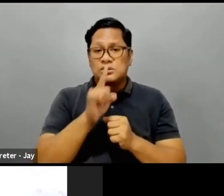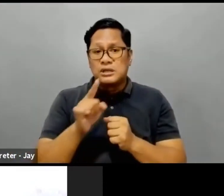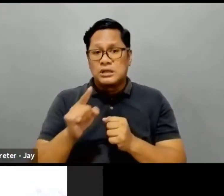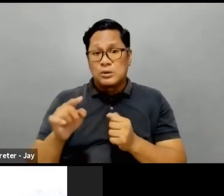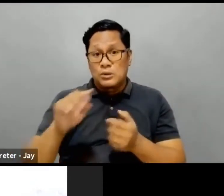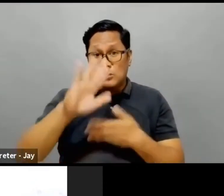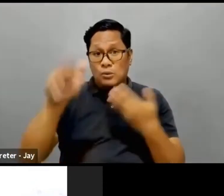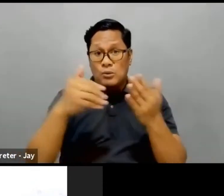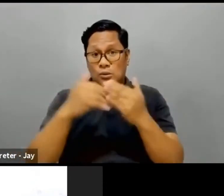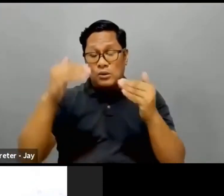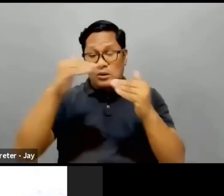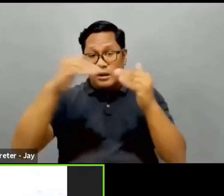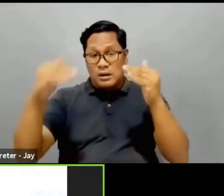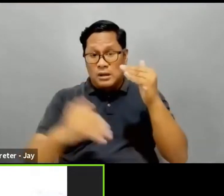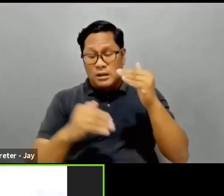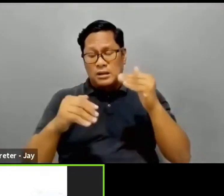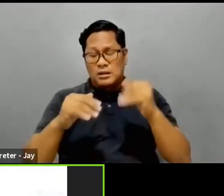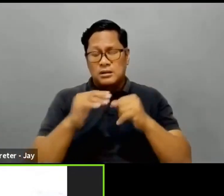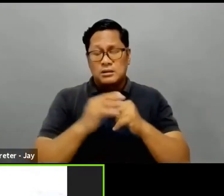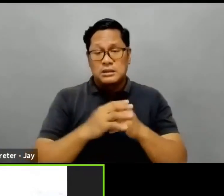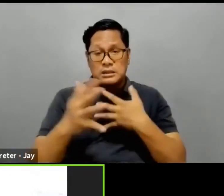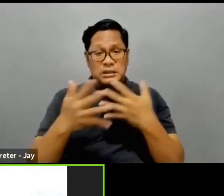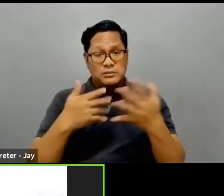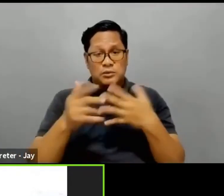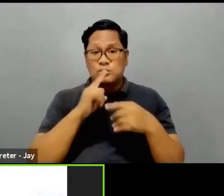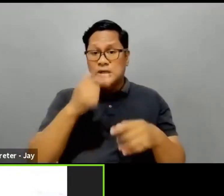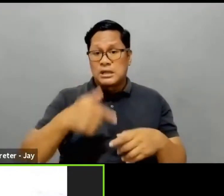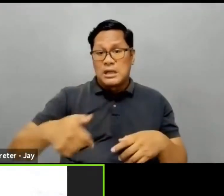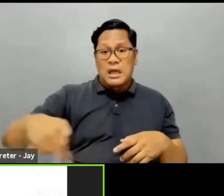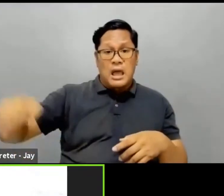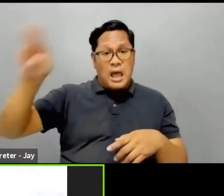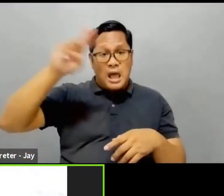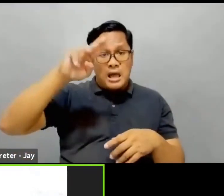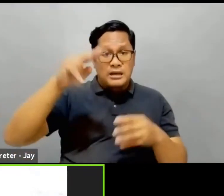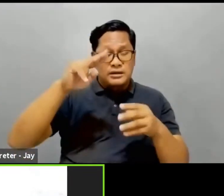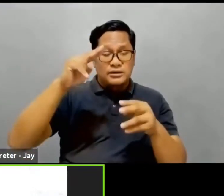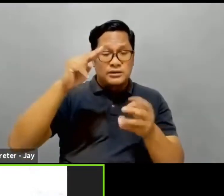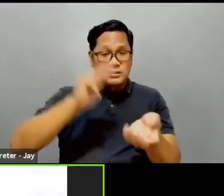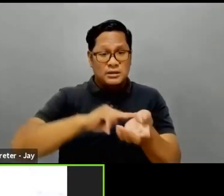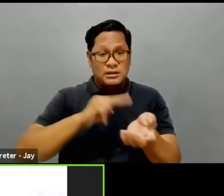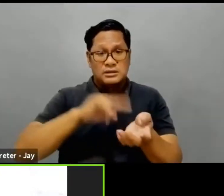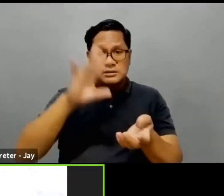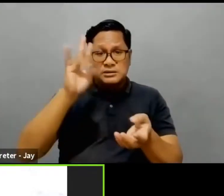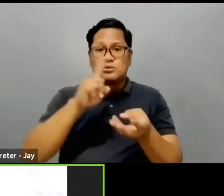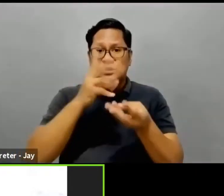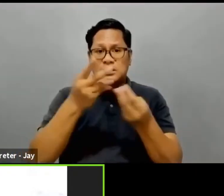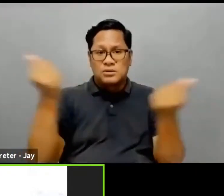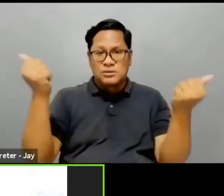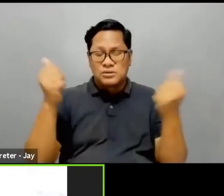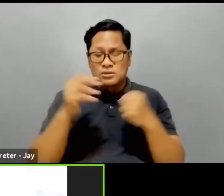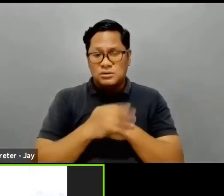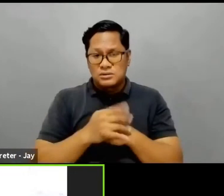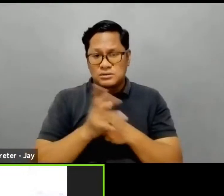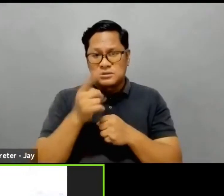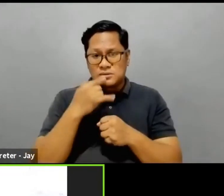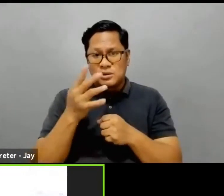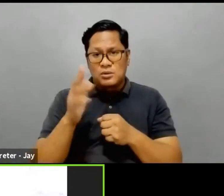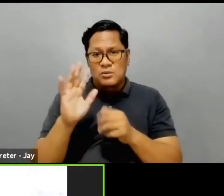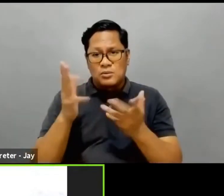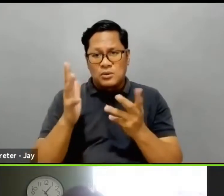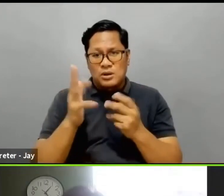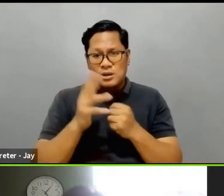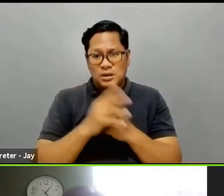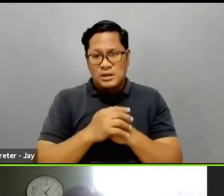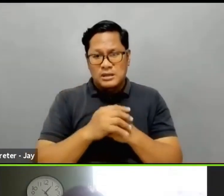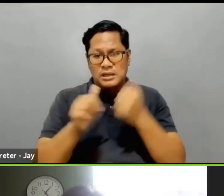from nurse 3 to nurse 7. Kaya even yung pinakamataas, yung nurse 7 na-dissolve yun. No, wala ng chief nurse position, naging